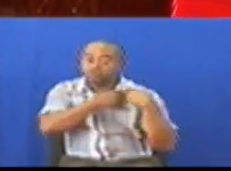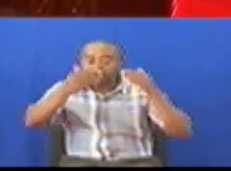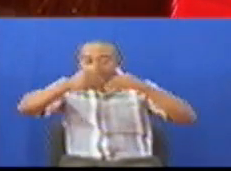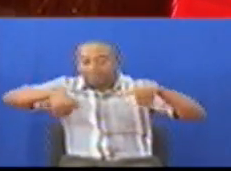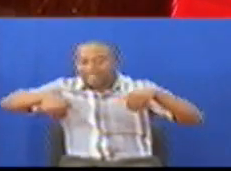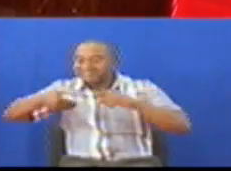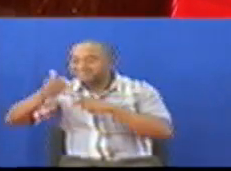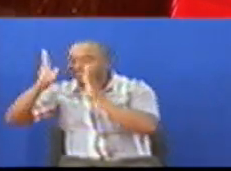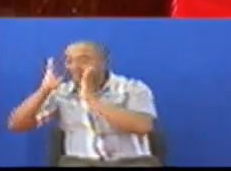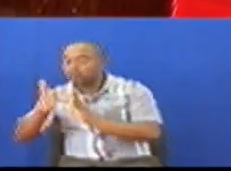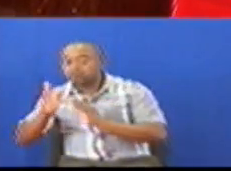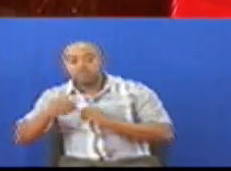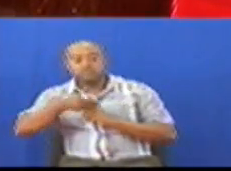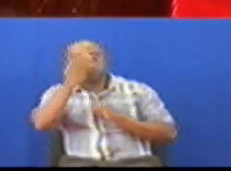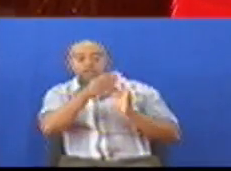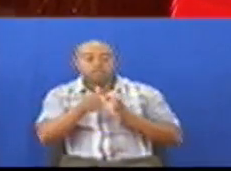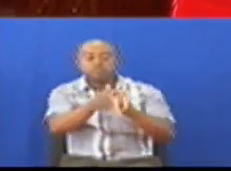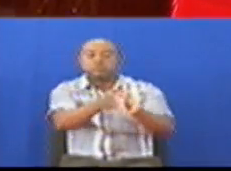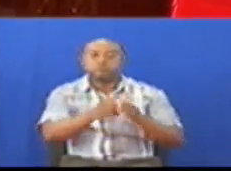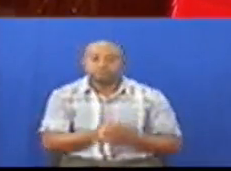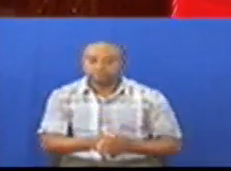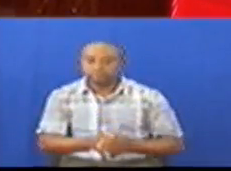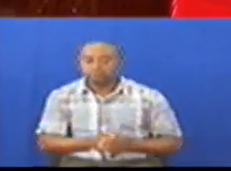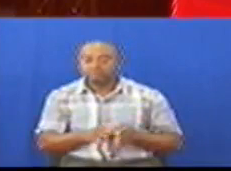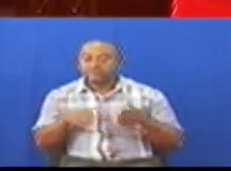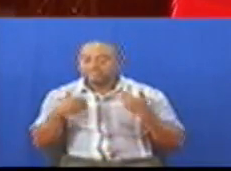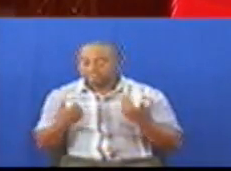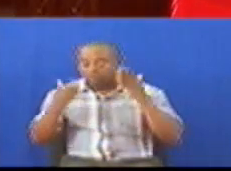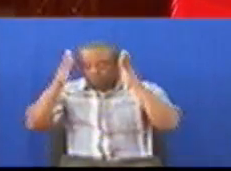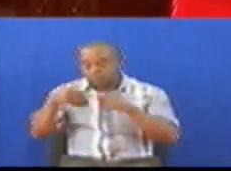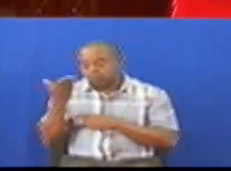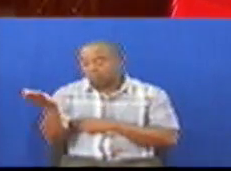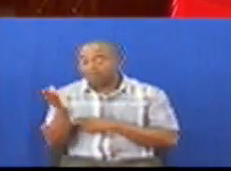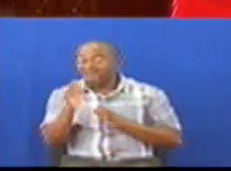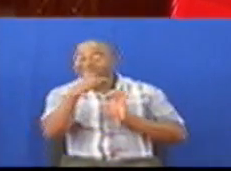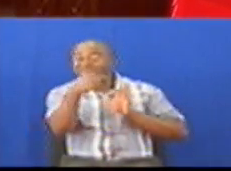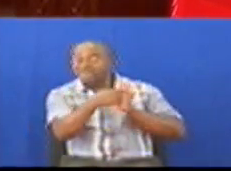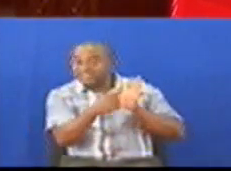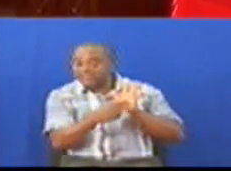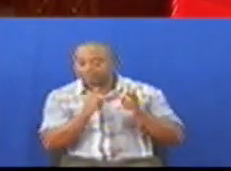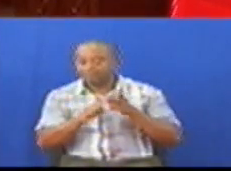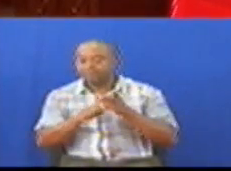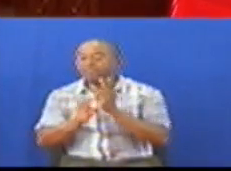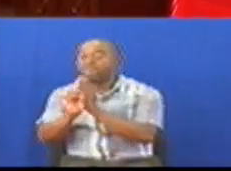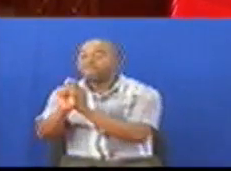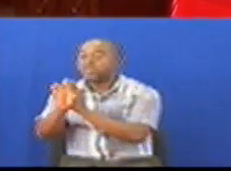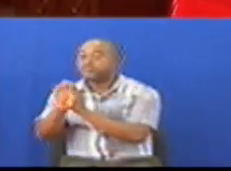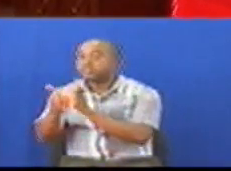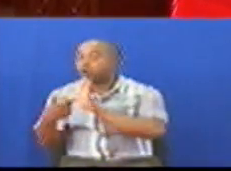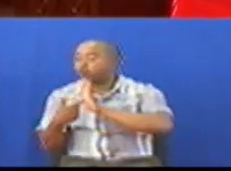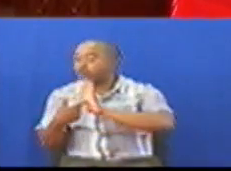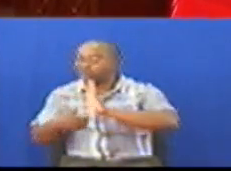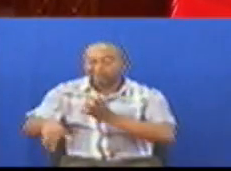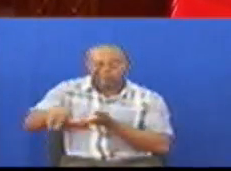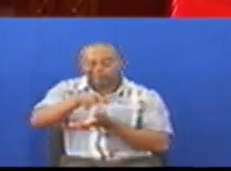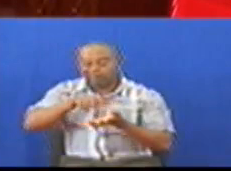mitaa. Mheshimiwa Naibu Spika, vigezo au viashiria vilivyoonyesha mkanganyiko kwa sera ya ugatuaji madaraka